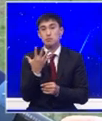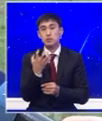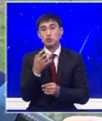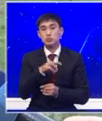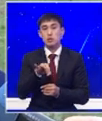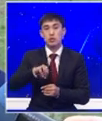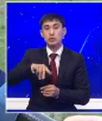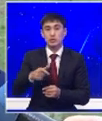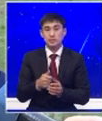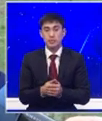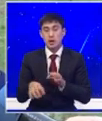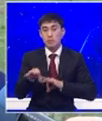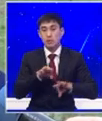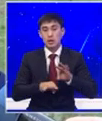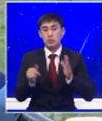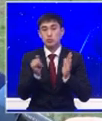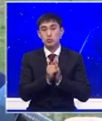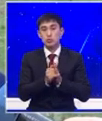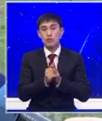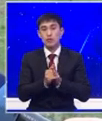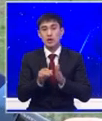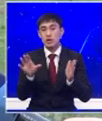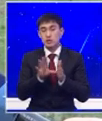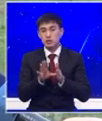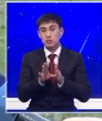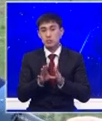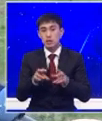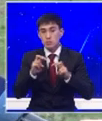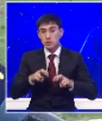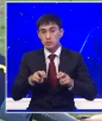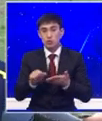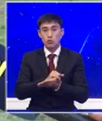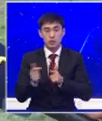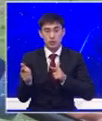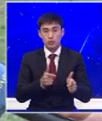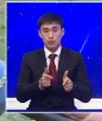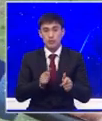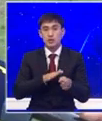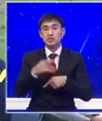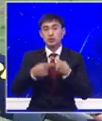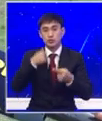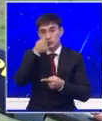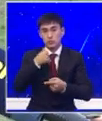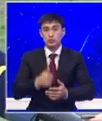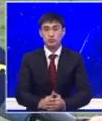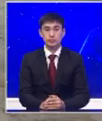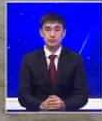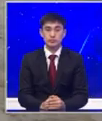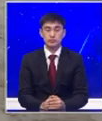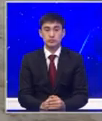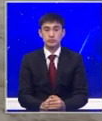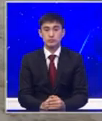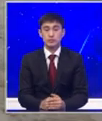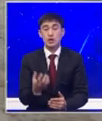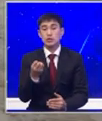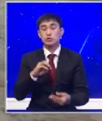500 миллионов тенге. Проект по установке опоры ЛЭП уже прошел экспертизу и готов к реализации в следующем году.